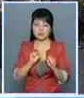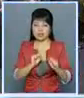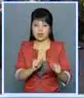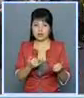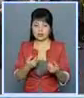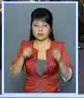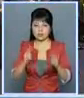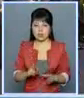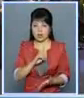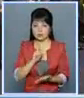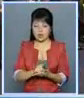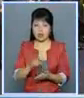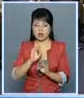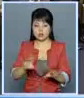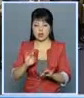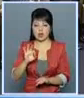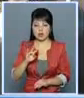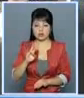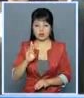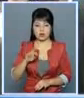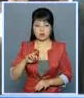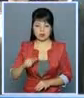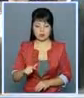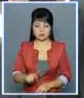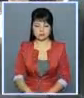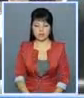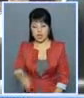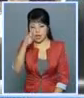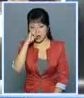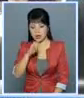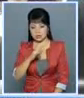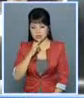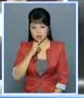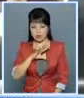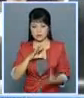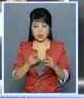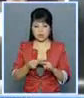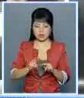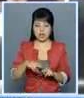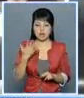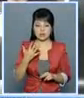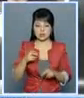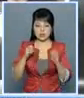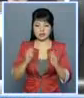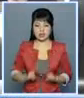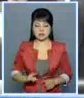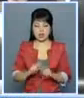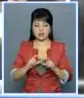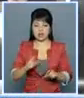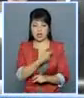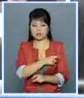алу үшін жасалатын шара, дейді онкологтар. Қазақстан бойынша 5 онкологияға қарсы орталықтар ашылады.